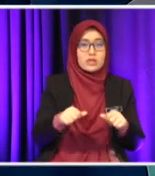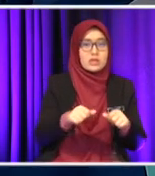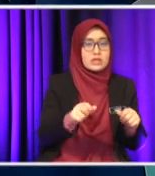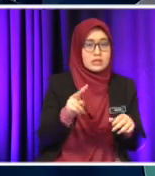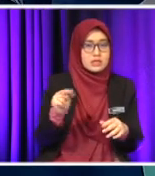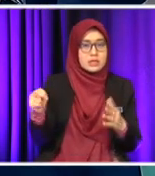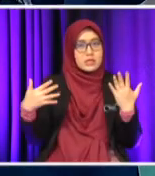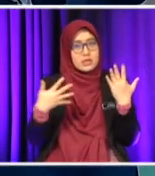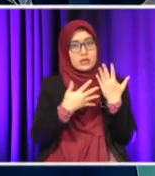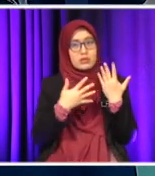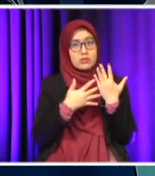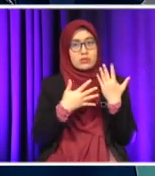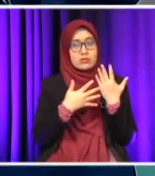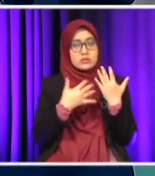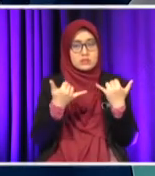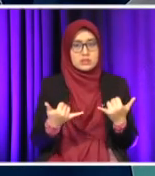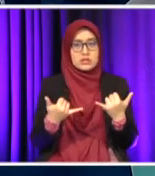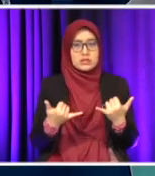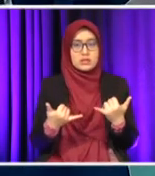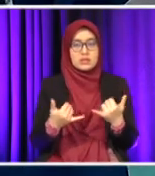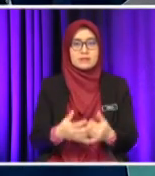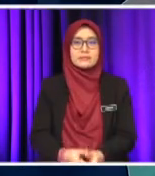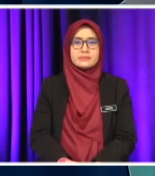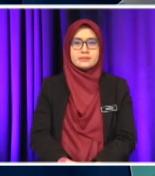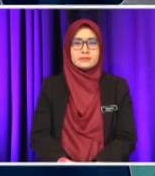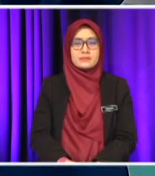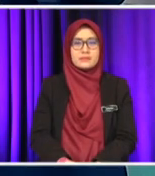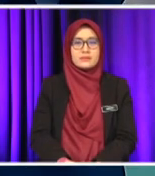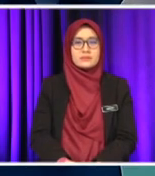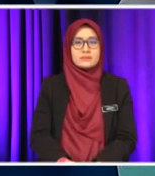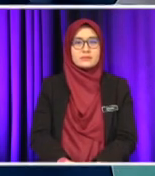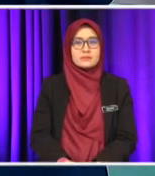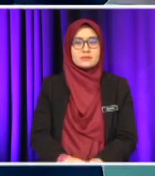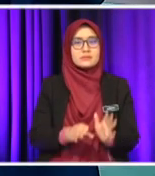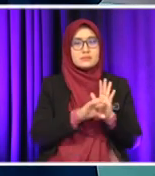murid ataupun pelajar dia menyalin nota boleh menyalin